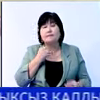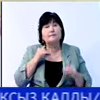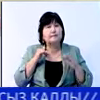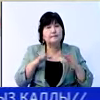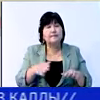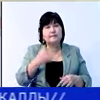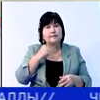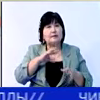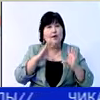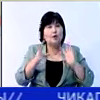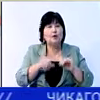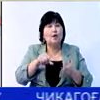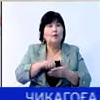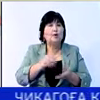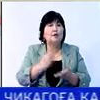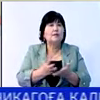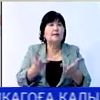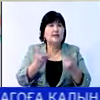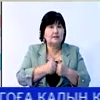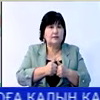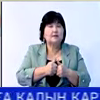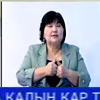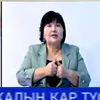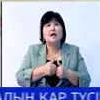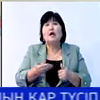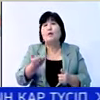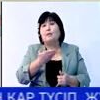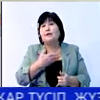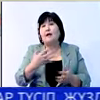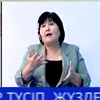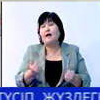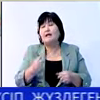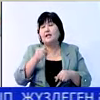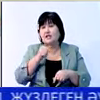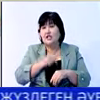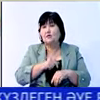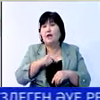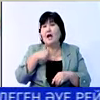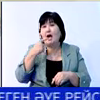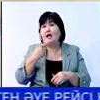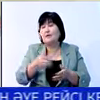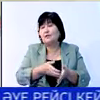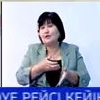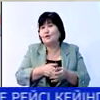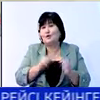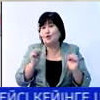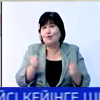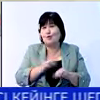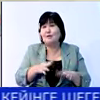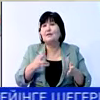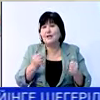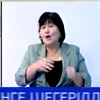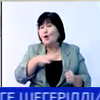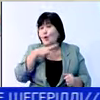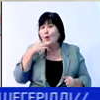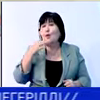шаралардың әдемі қорытындысы болды деп есептейміз. Біздің алған сезімдерімізді айтып жеткізу мүмкін емес, әрине